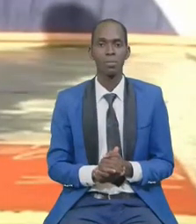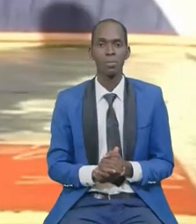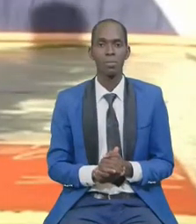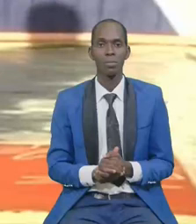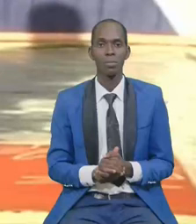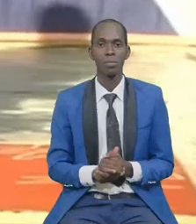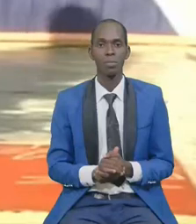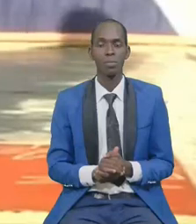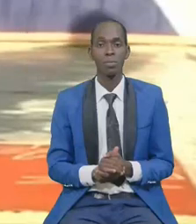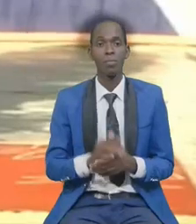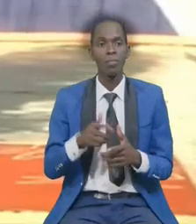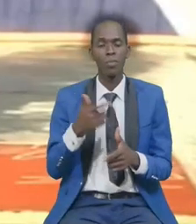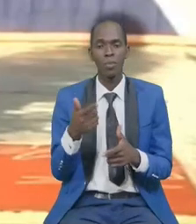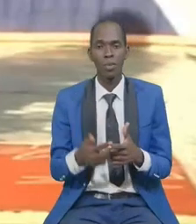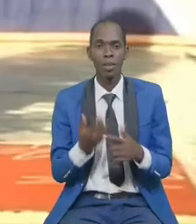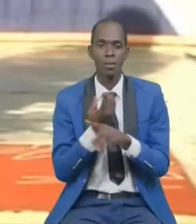Alors